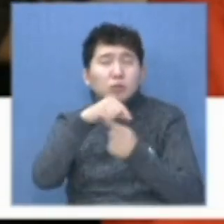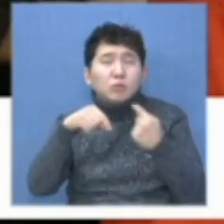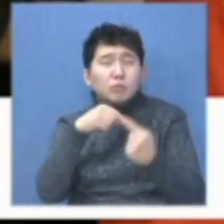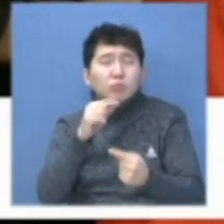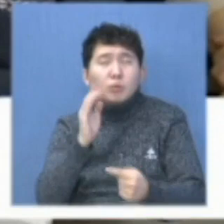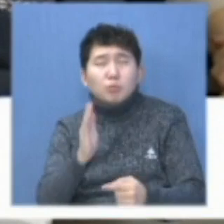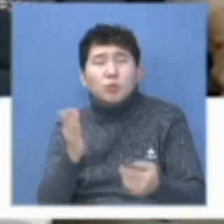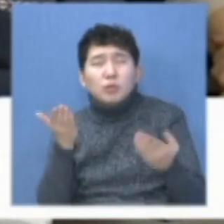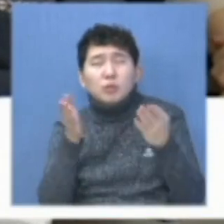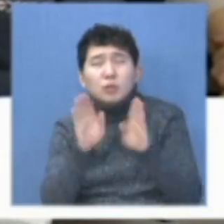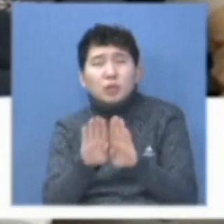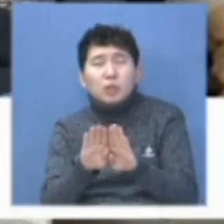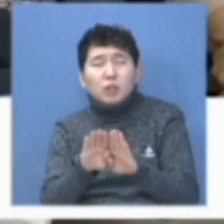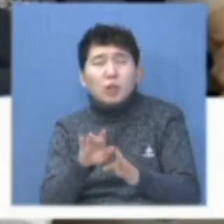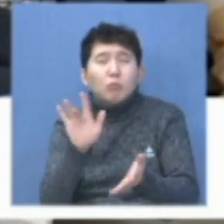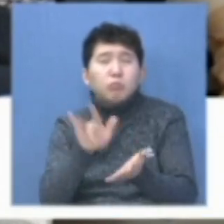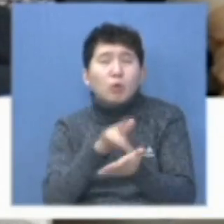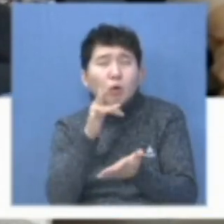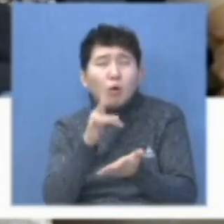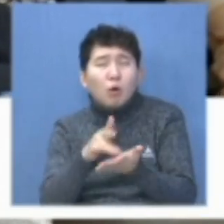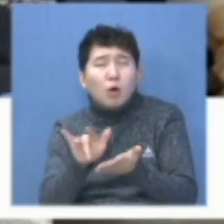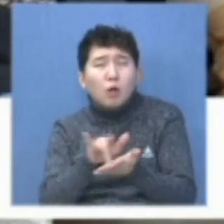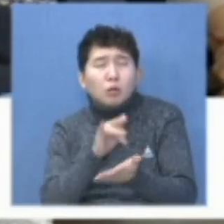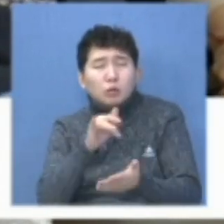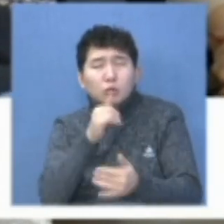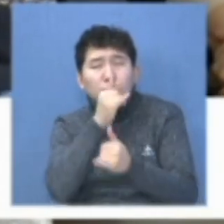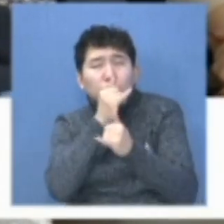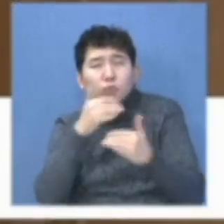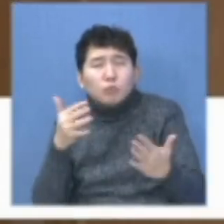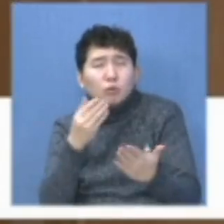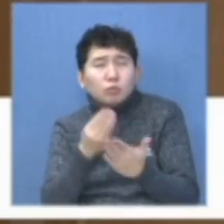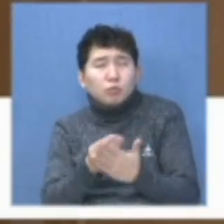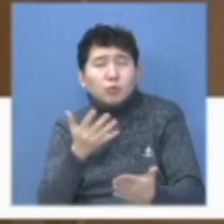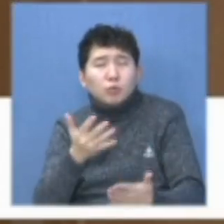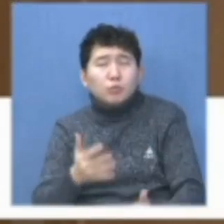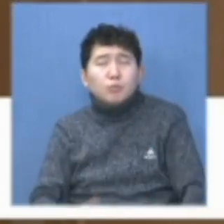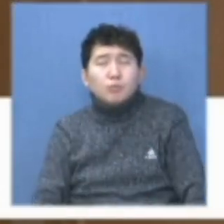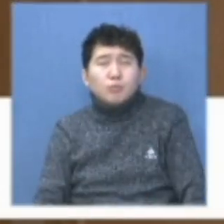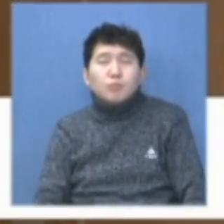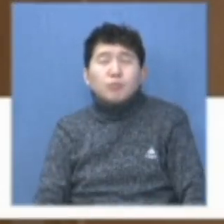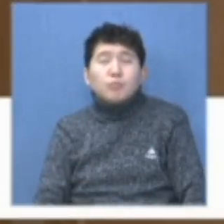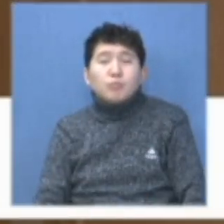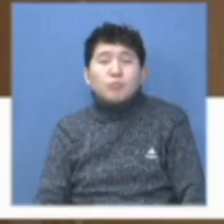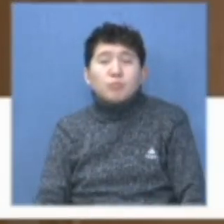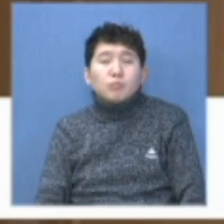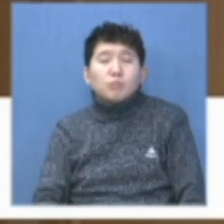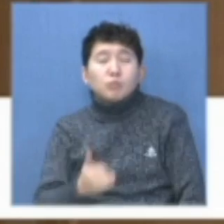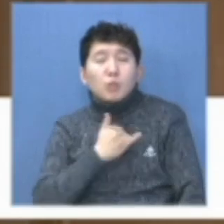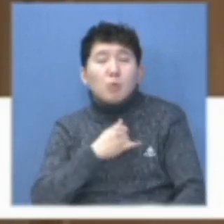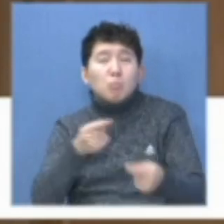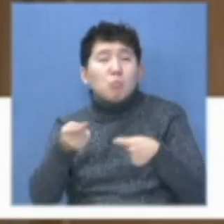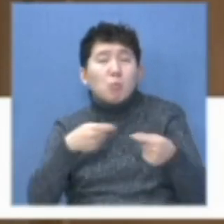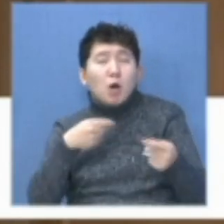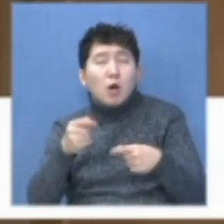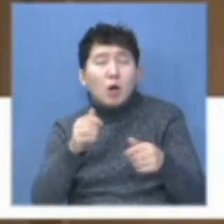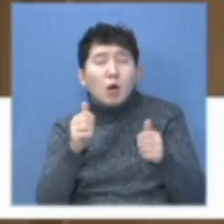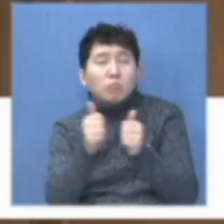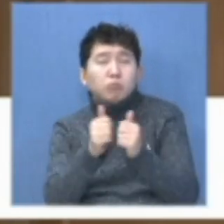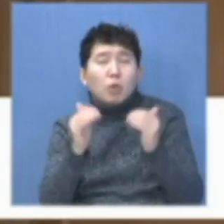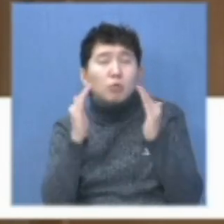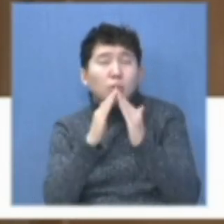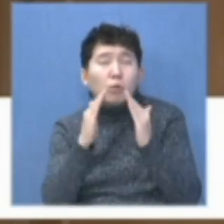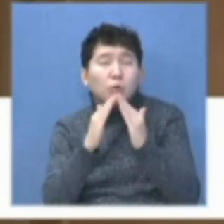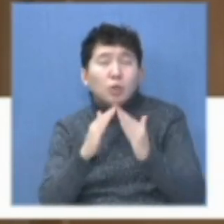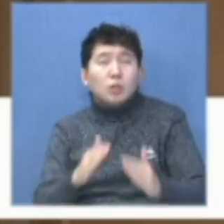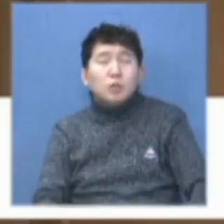нанимать бухгалтера они просто не смогут. Слишком дорого. У меня магазин у дома, и у нас в связи с